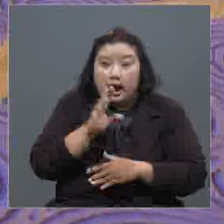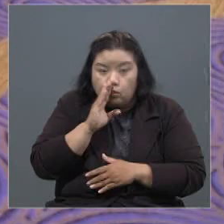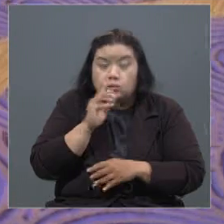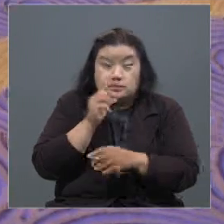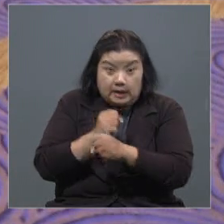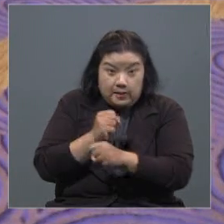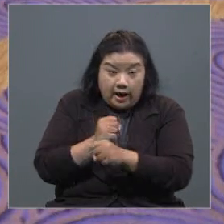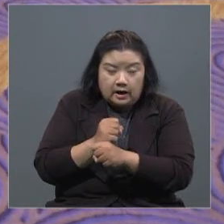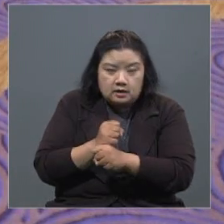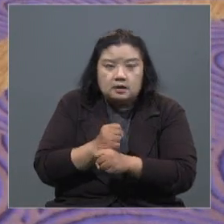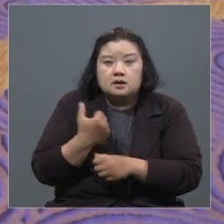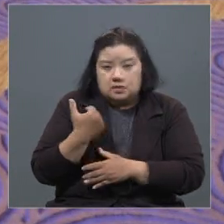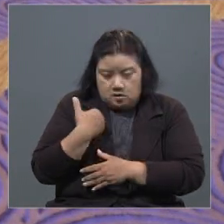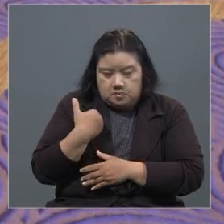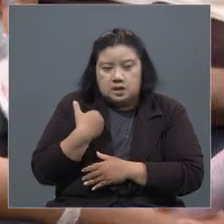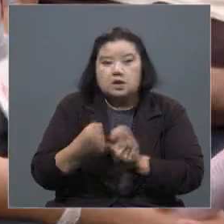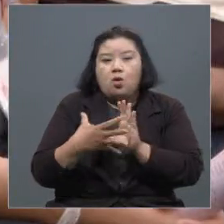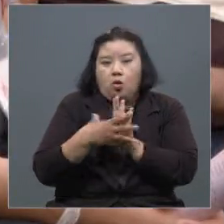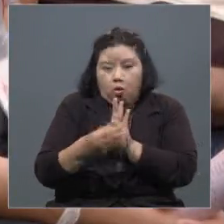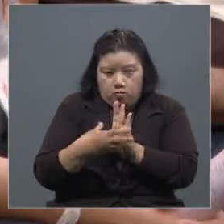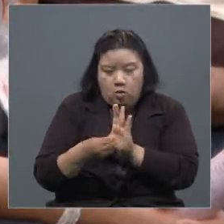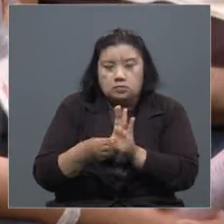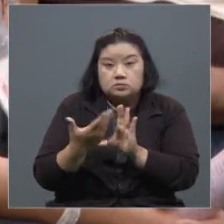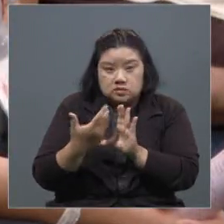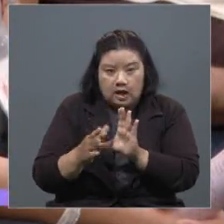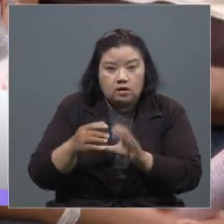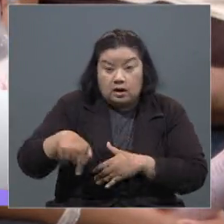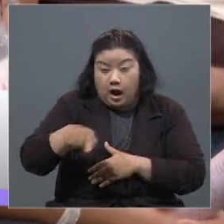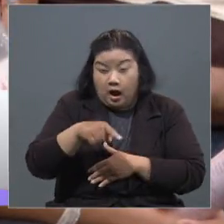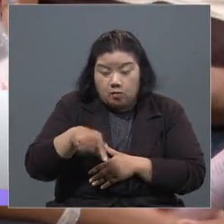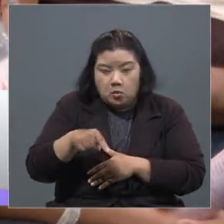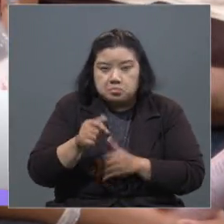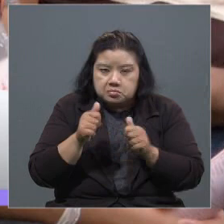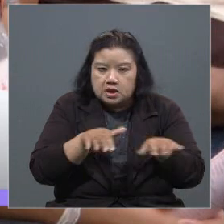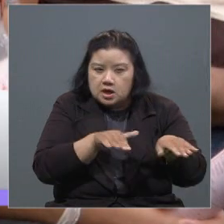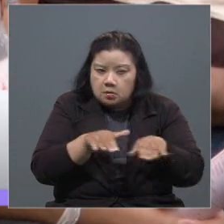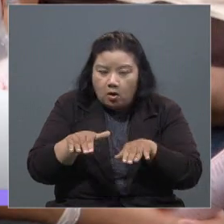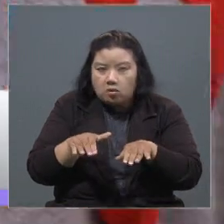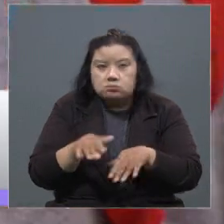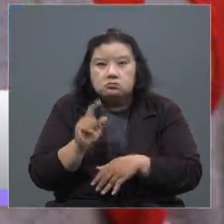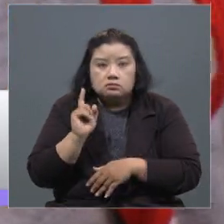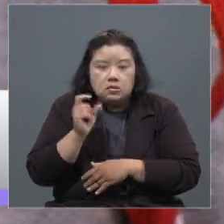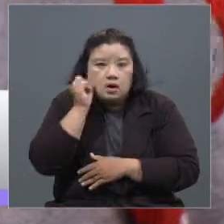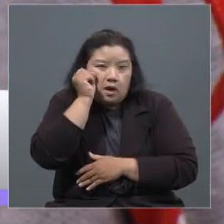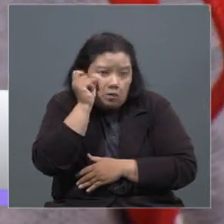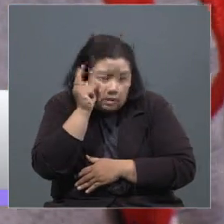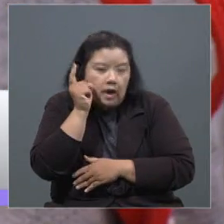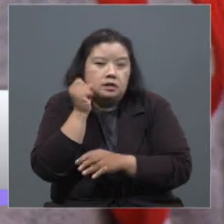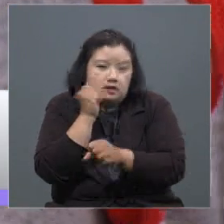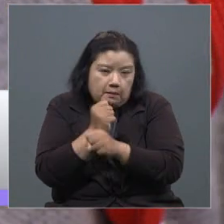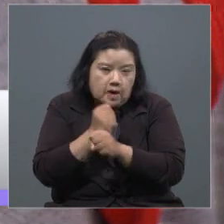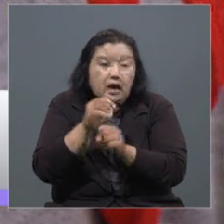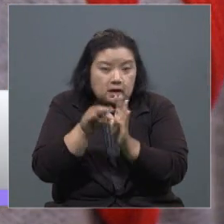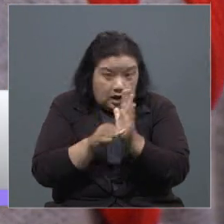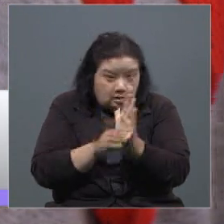กรมการจัดหางานจะอบรมคนหางานเพื่อเตรียมความพร้อมให้แรงงานไทยมีความรู้เข้าใจขั้นตอนการไปทำง